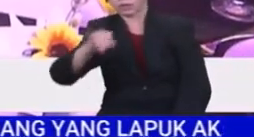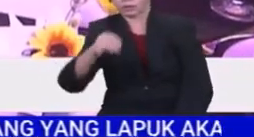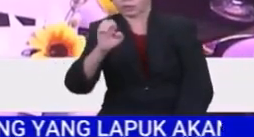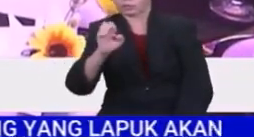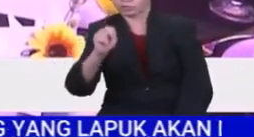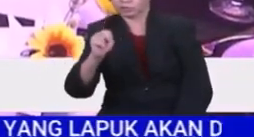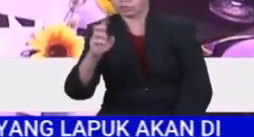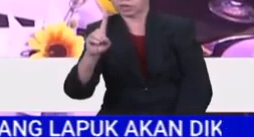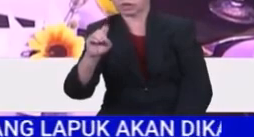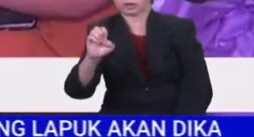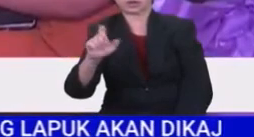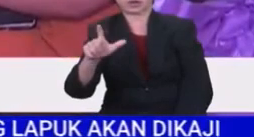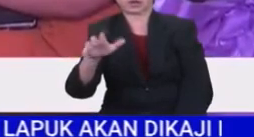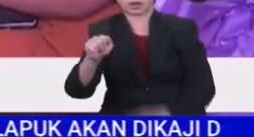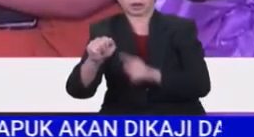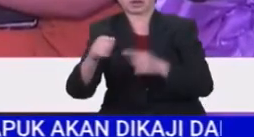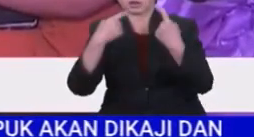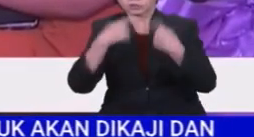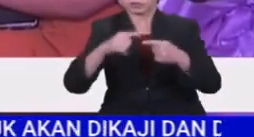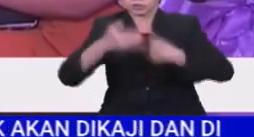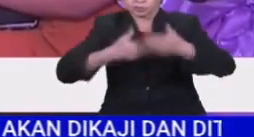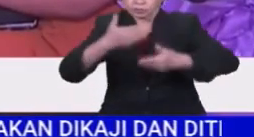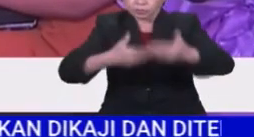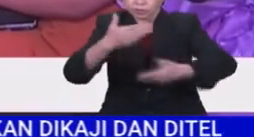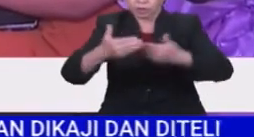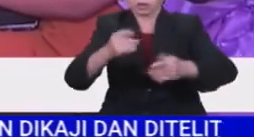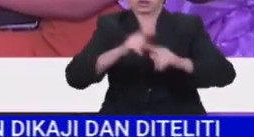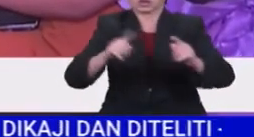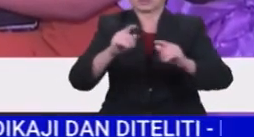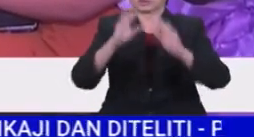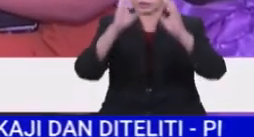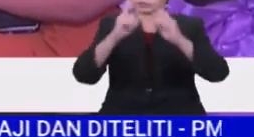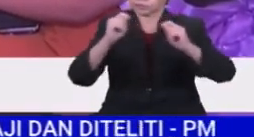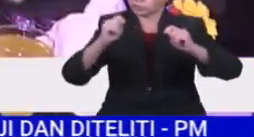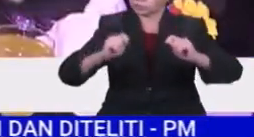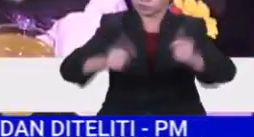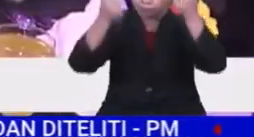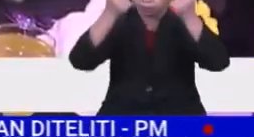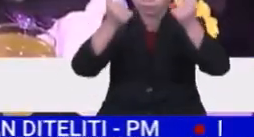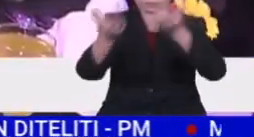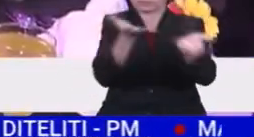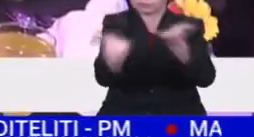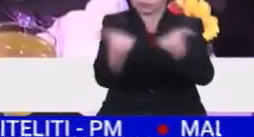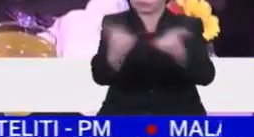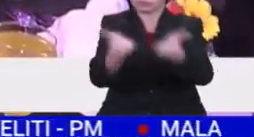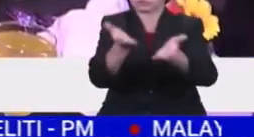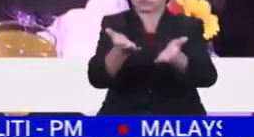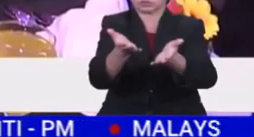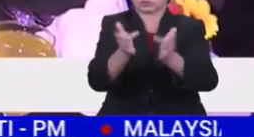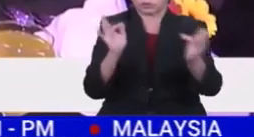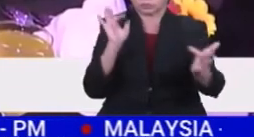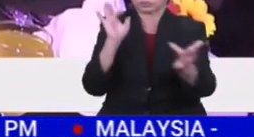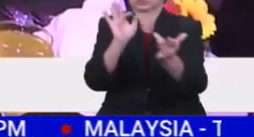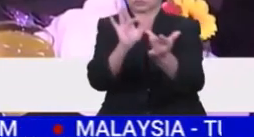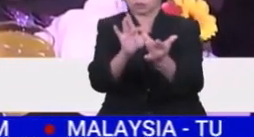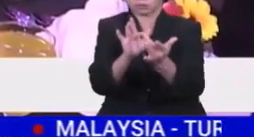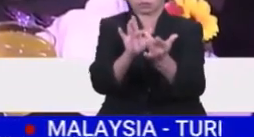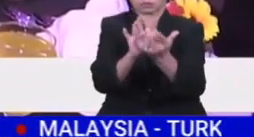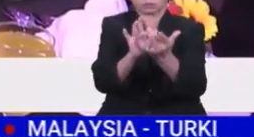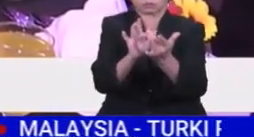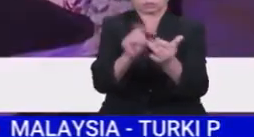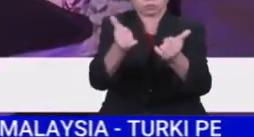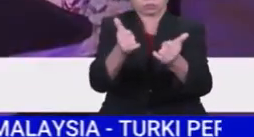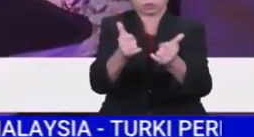tetapi Qaeda yang lebih pantas untuk kita memberikan servis dan connect with ini kepada